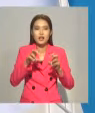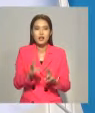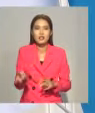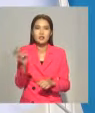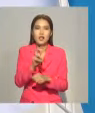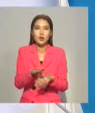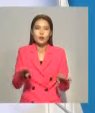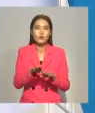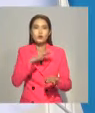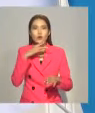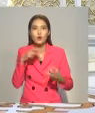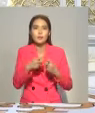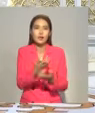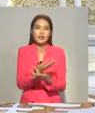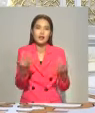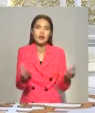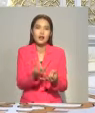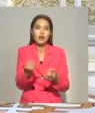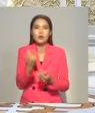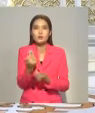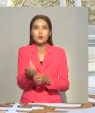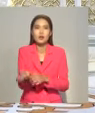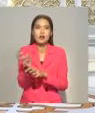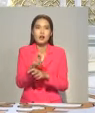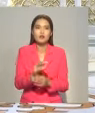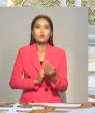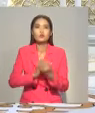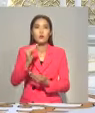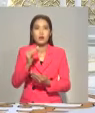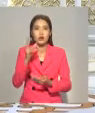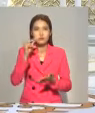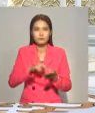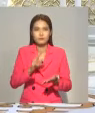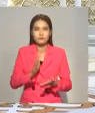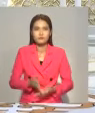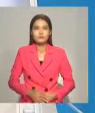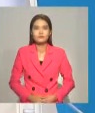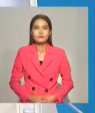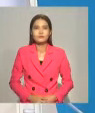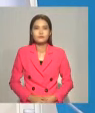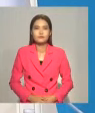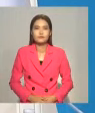өзі көп нәрсені аңғартады. Сіздің сапарыңызды жоғары бағалаймын.